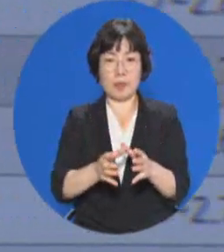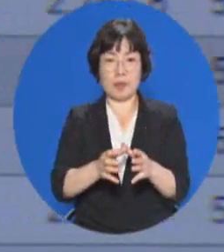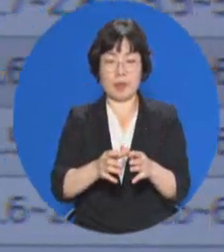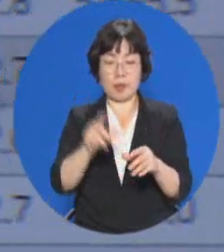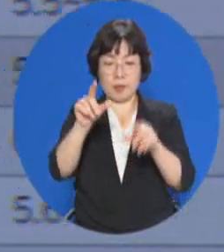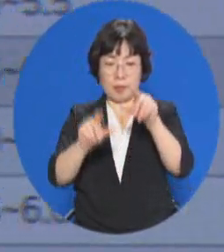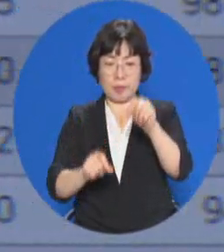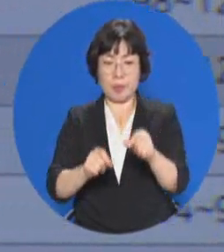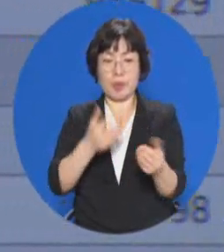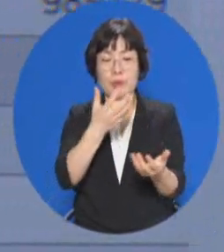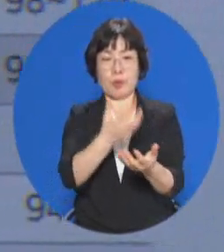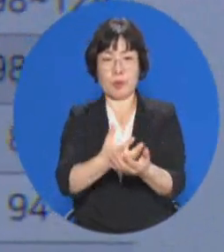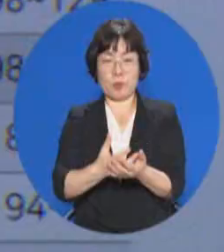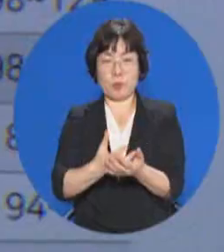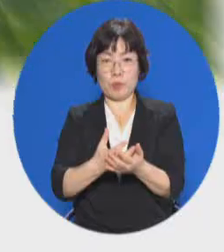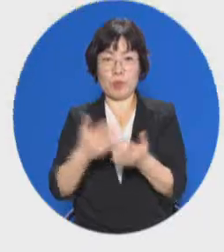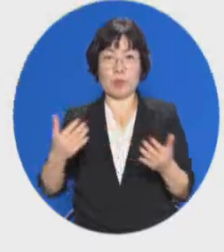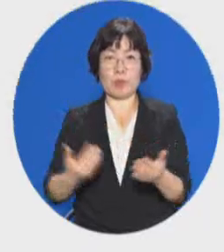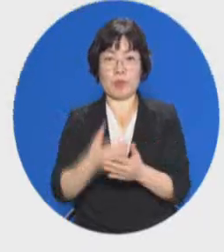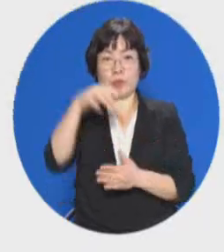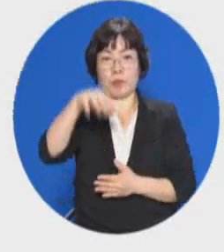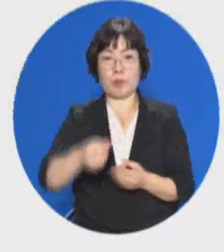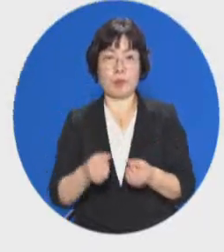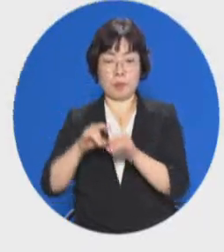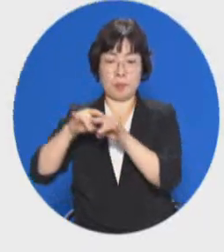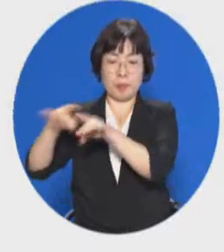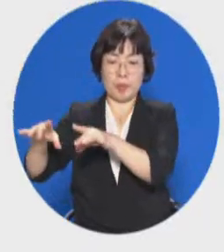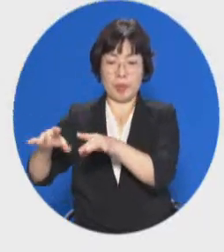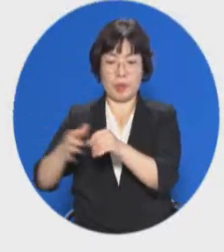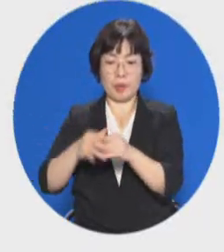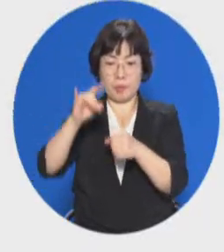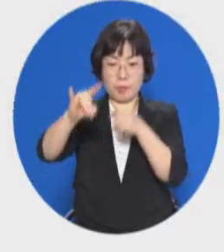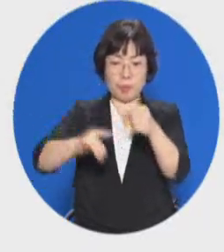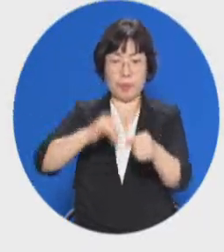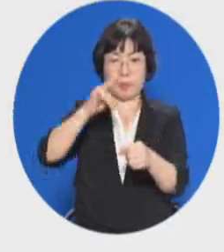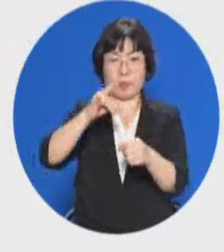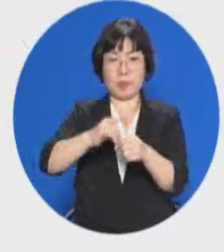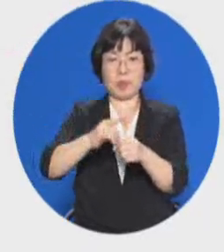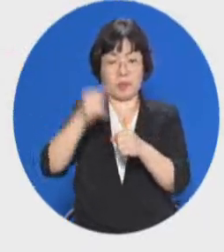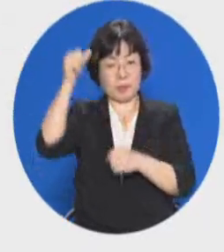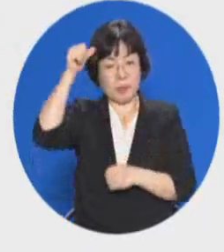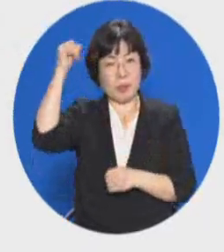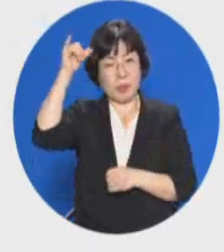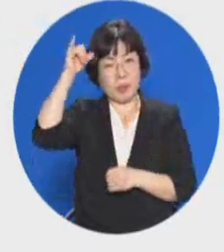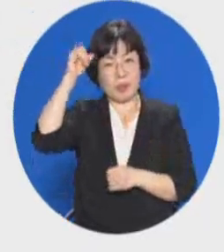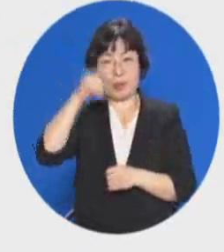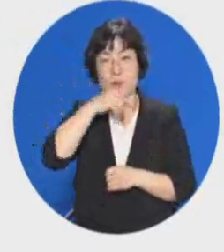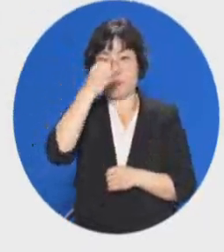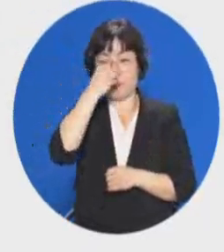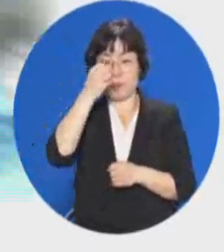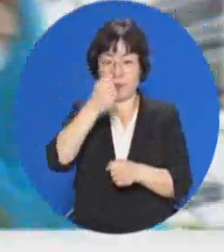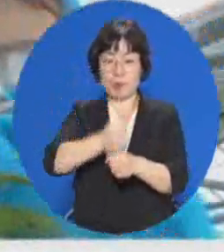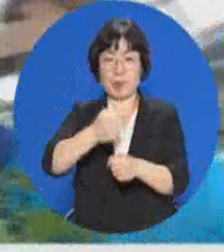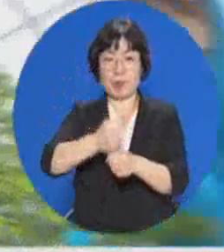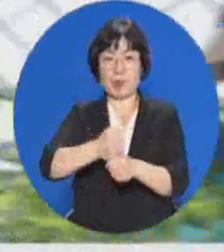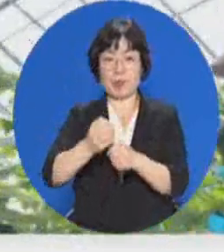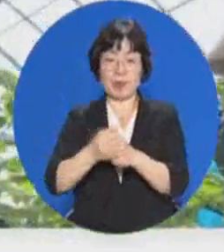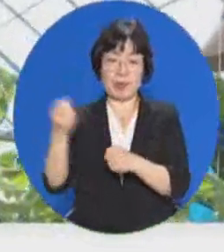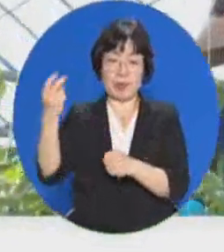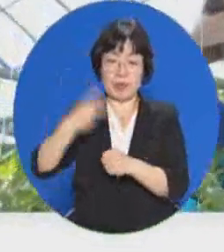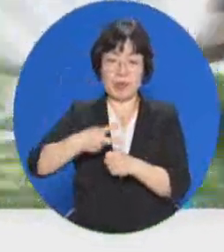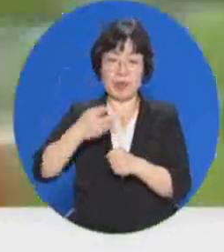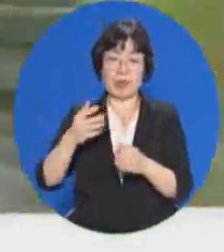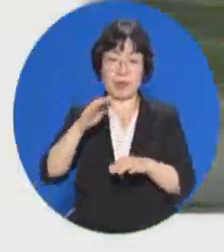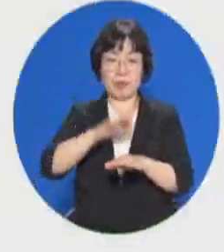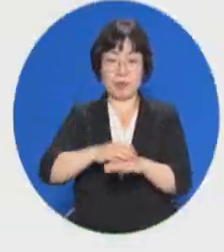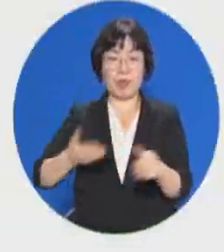데이터들은 농촌진흥청으로 보내지고 인공지능 고도화 작업으로 최적의 토마토 생산 모델을 개발한 뒤 다시